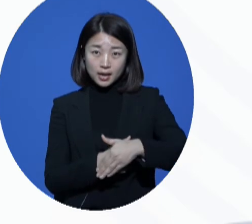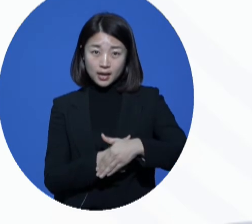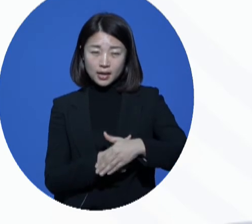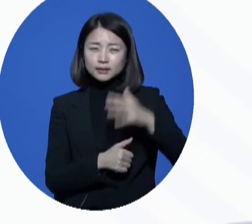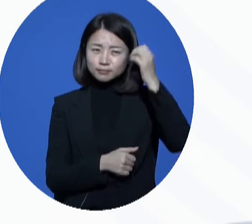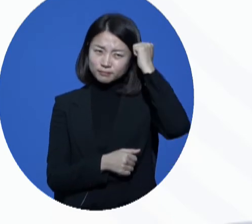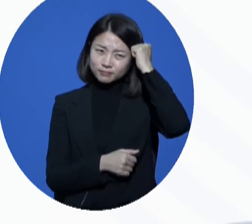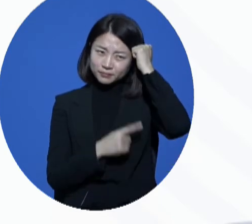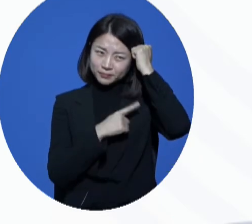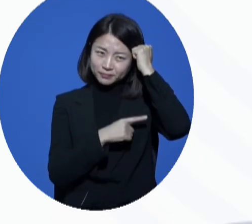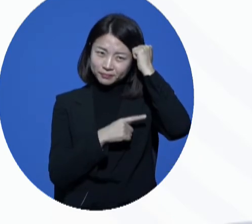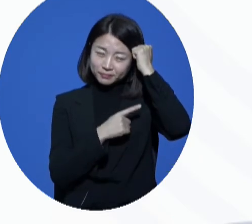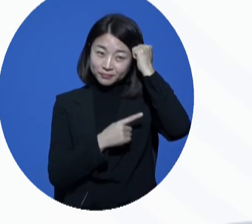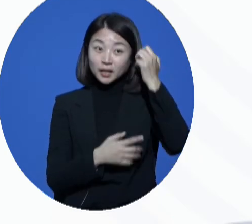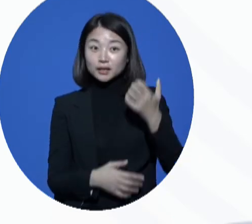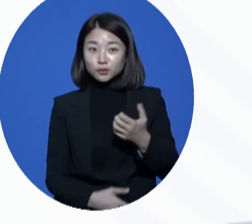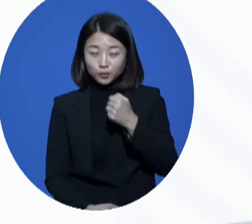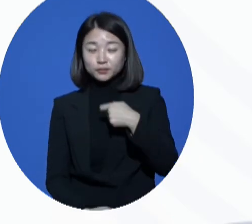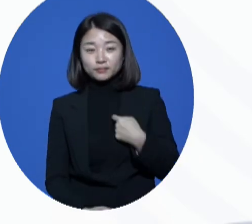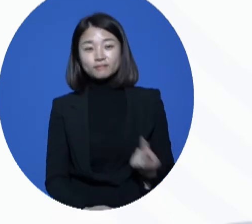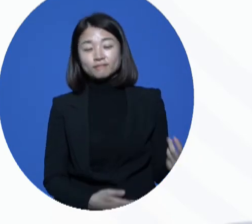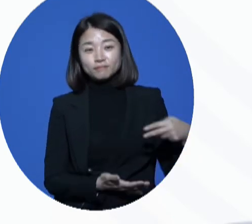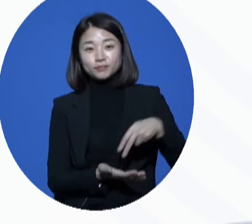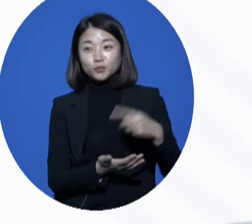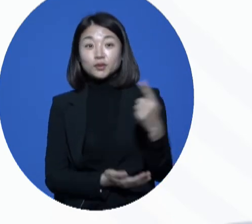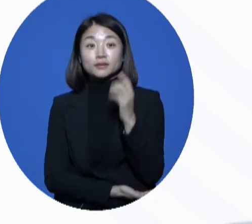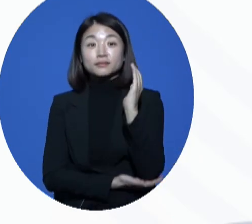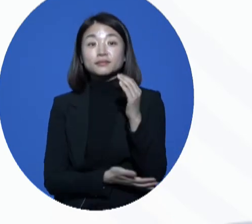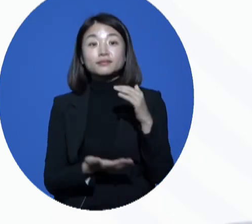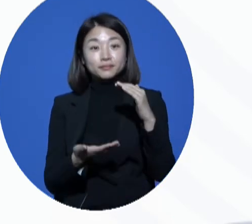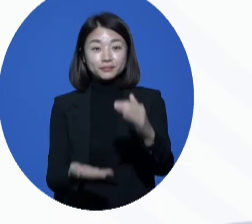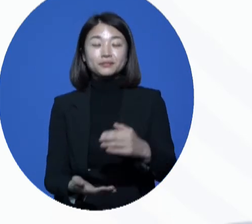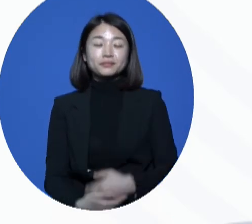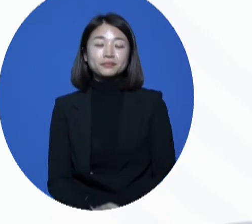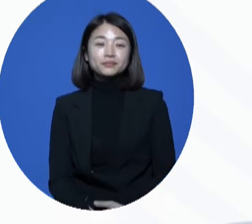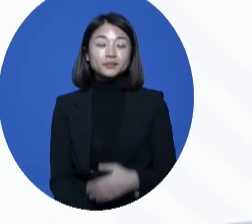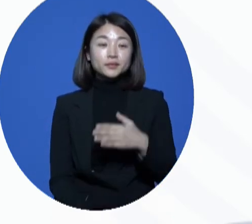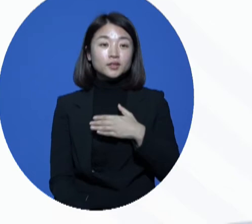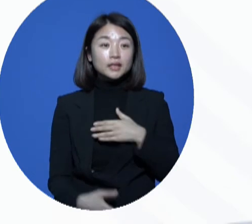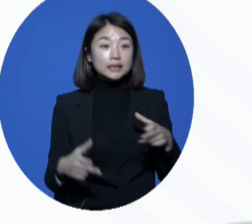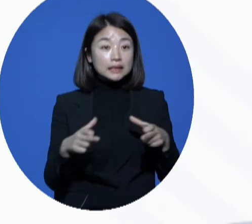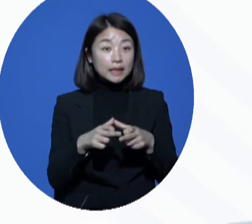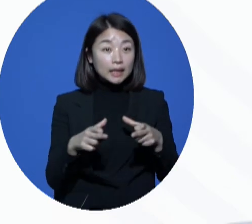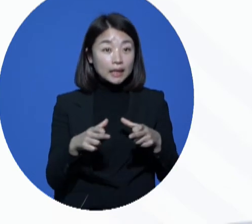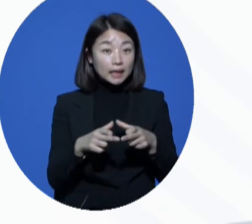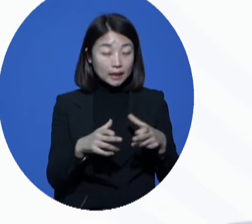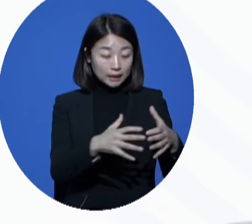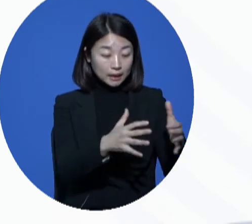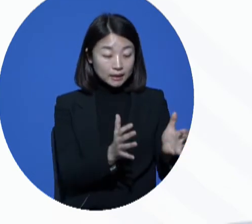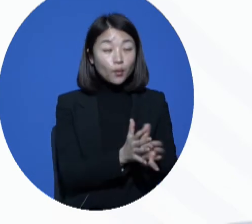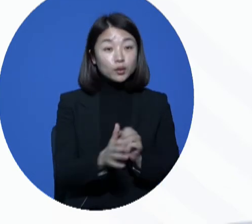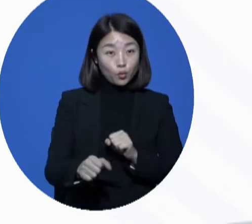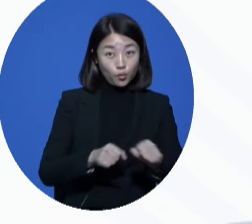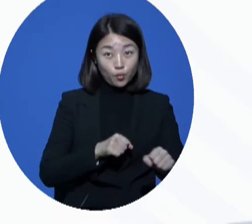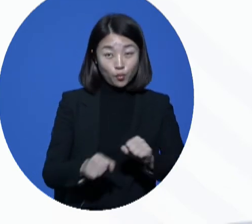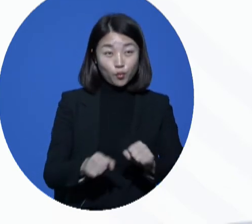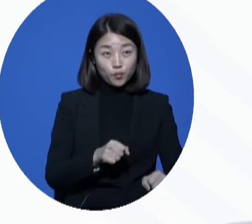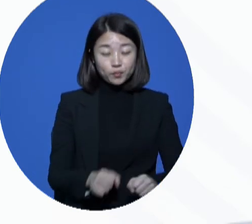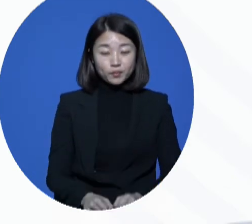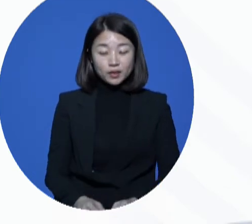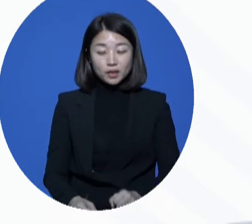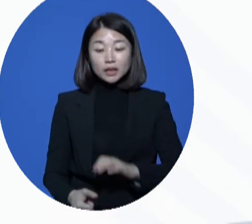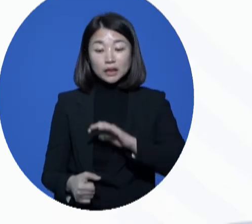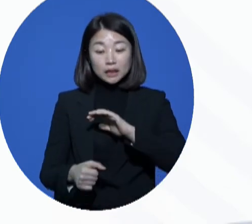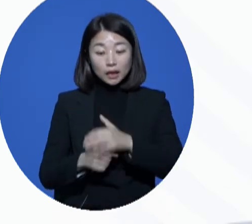담고 있어서 오늘 이렇게 토론에 나선 것 같습니다. 그리고 저는 장애인 단체 활동가로서 그 지역의